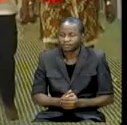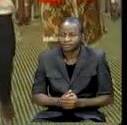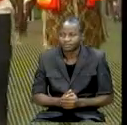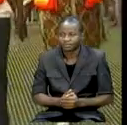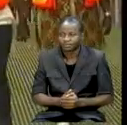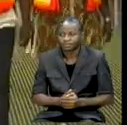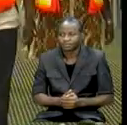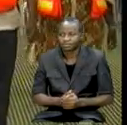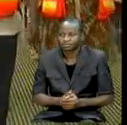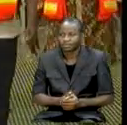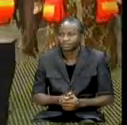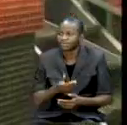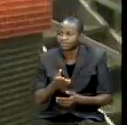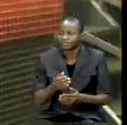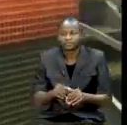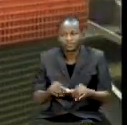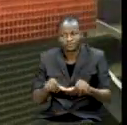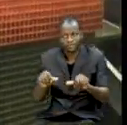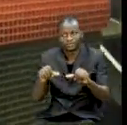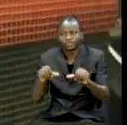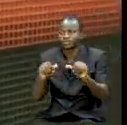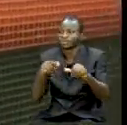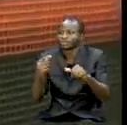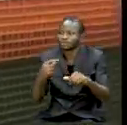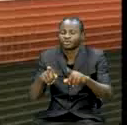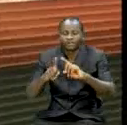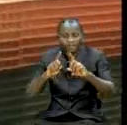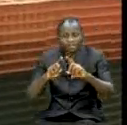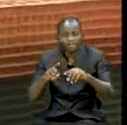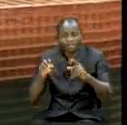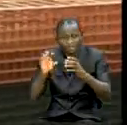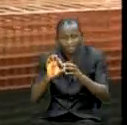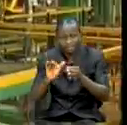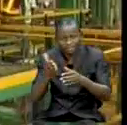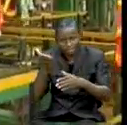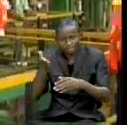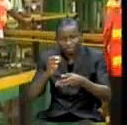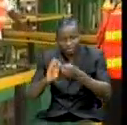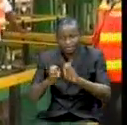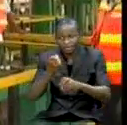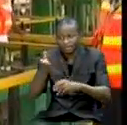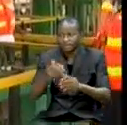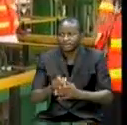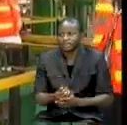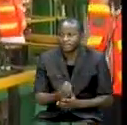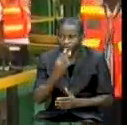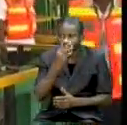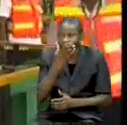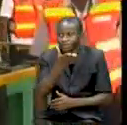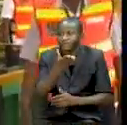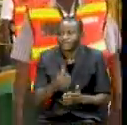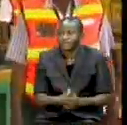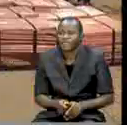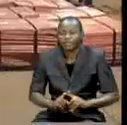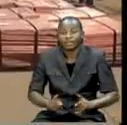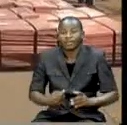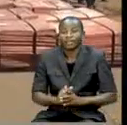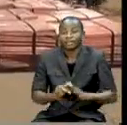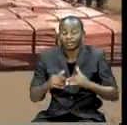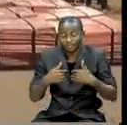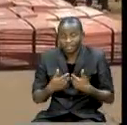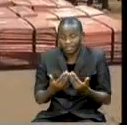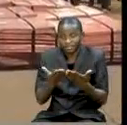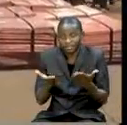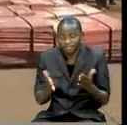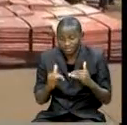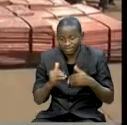voir aussi les entreprises minières de Kolwezi respecter la mesure du gouverneur du Katanga, celle de chaque société minière de faire le